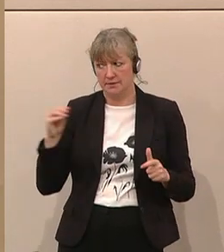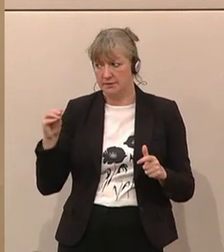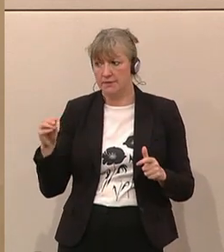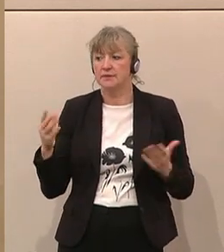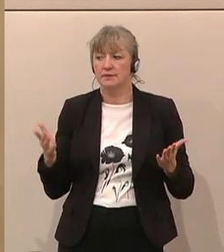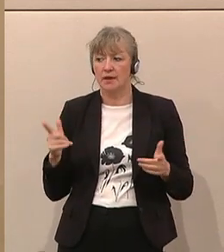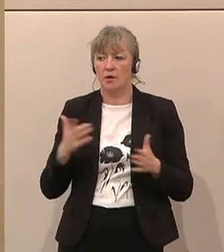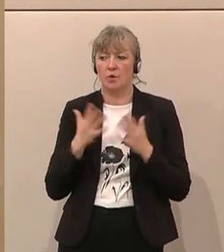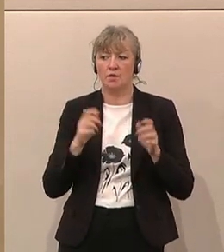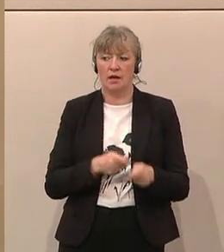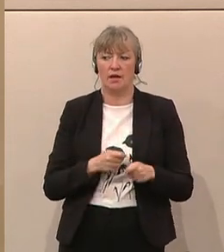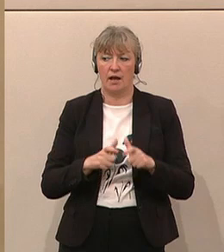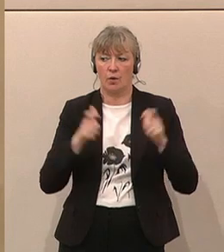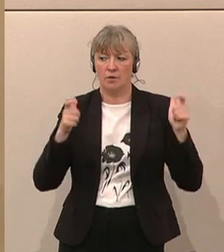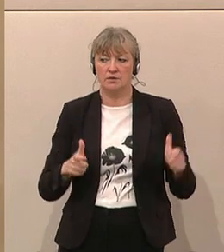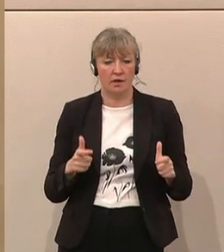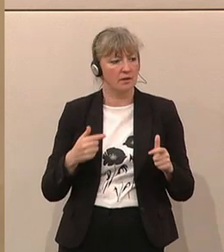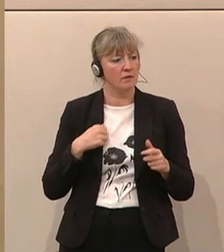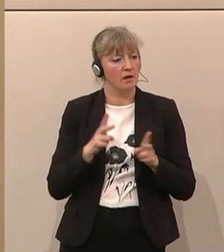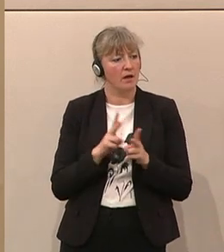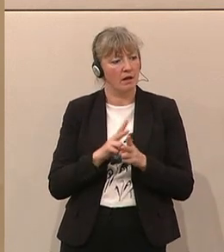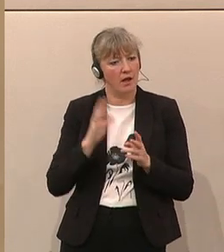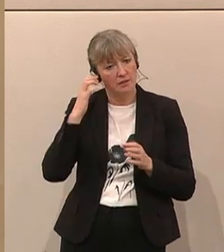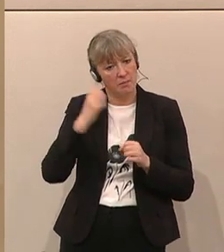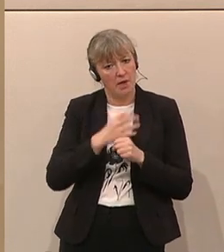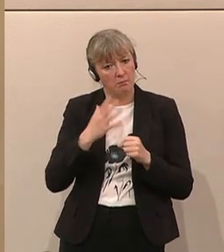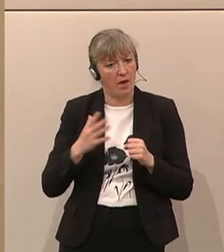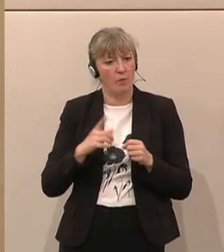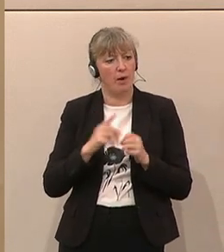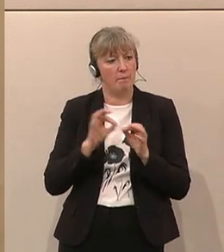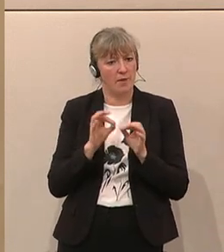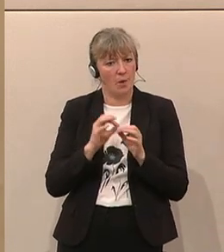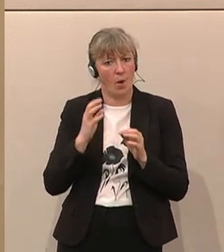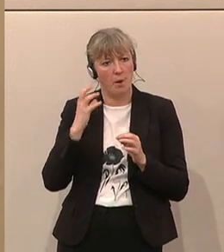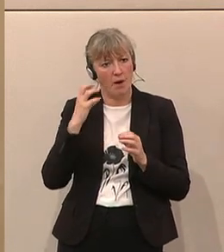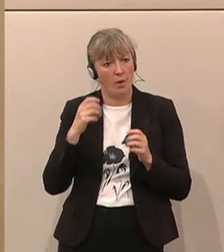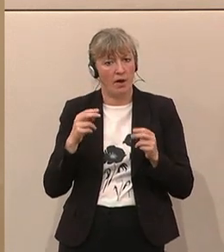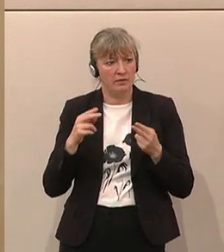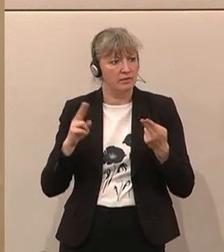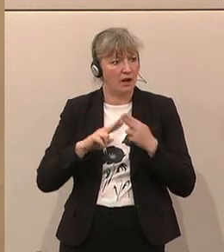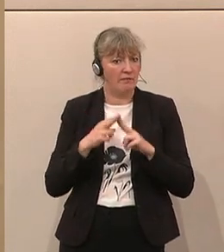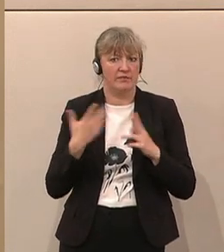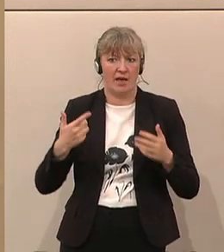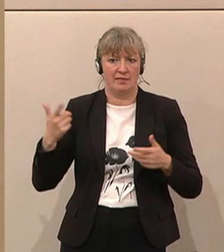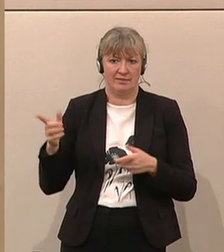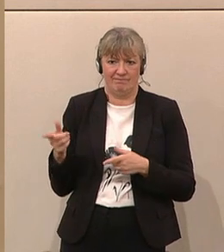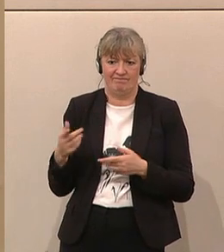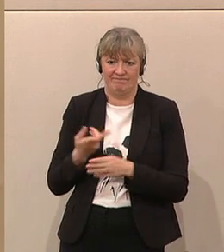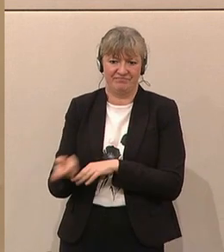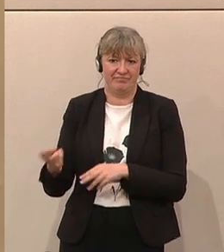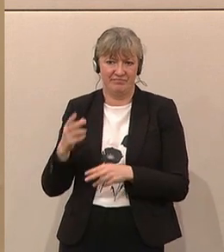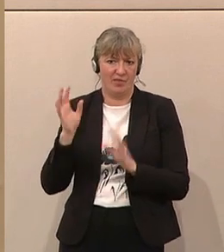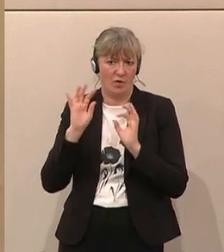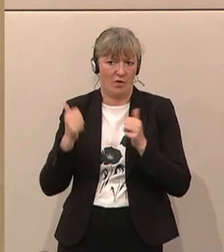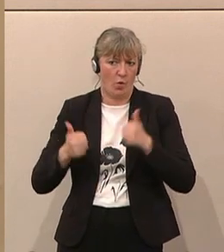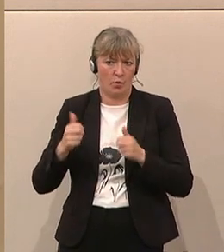wenn große Agrarkonzerne auf unsere kleinen Bergbauern und Biobauern treffen? Ich glaube nicht, dass die konkurrenzfähig bleiben können und